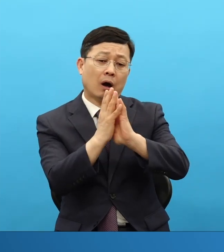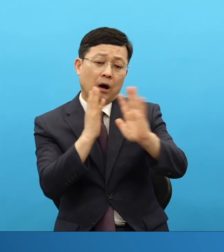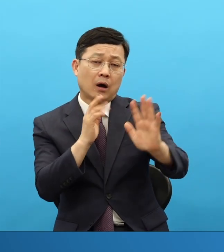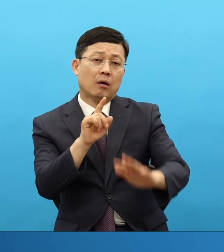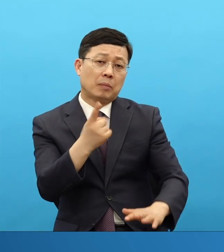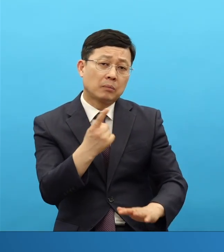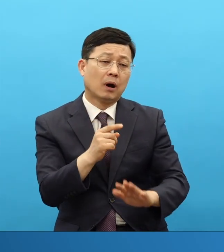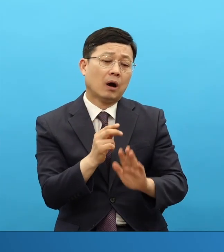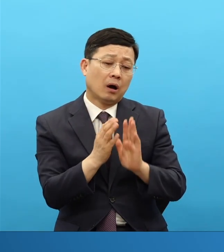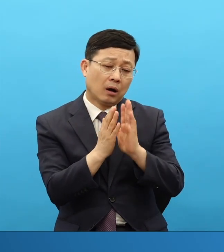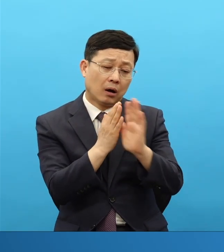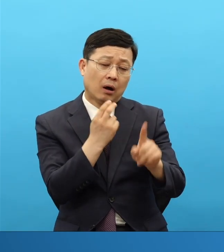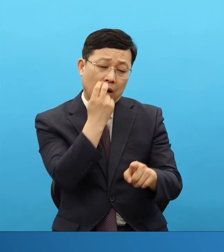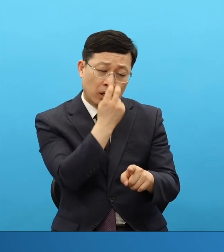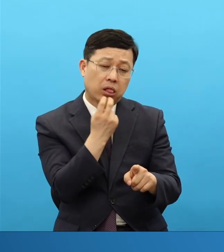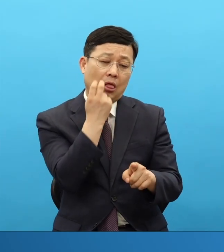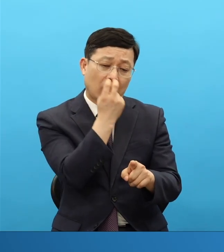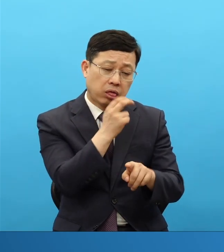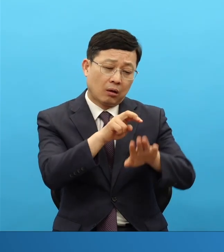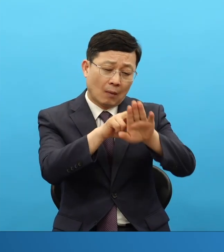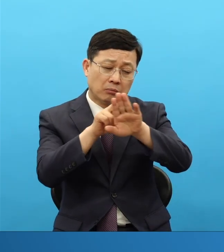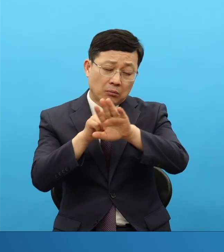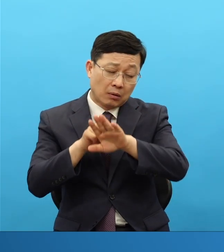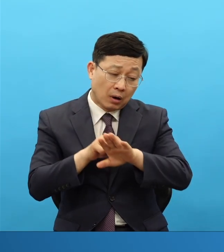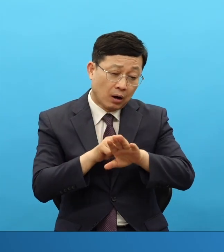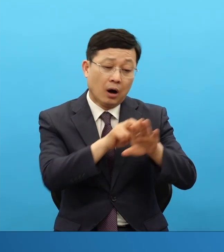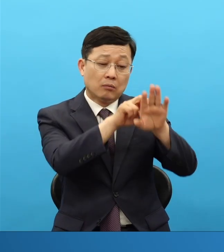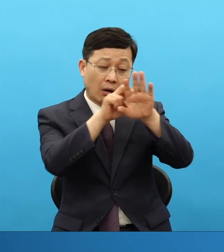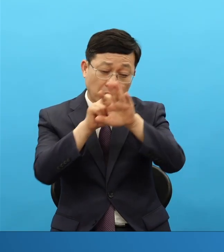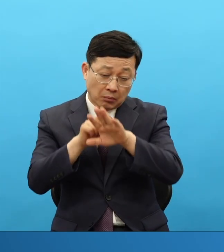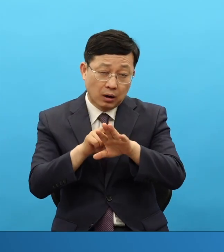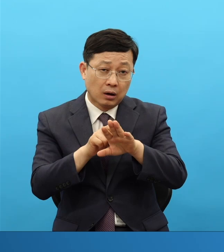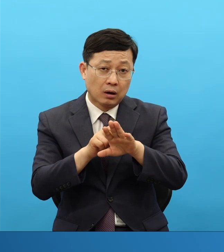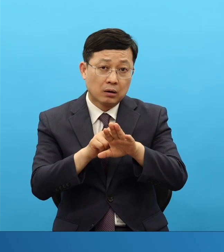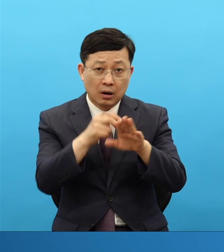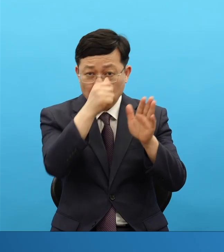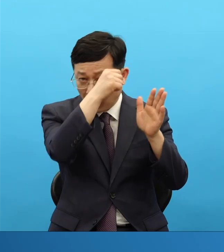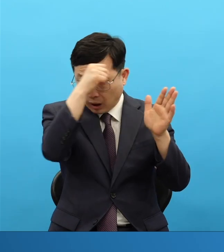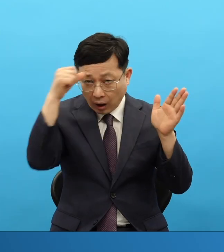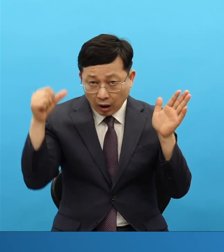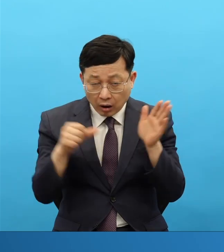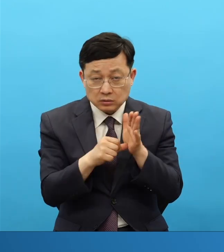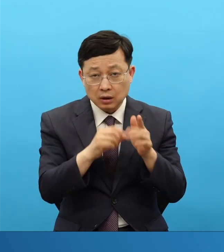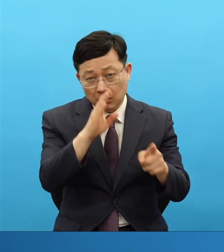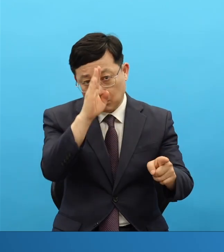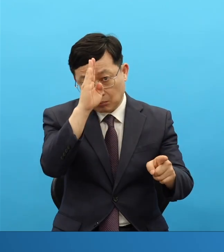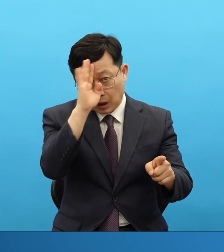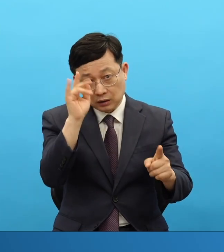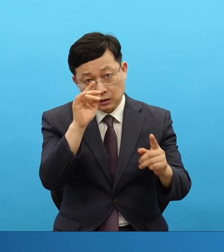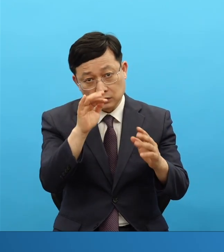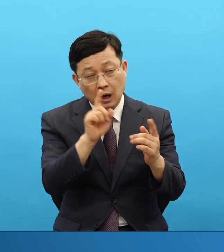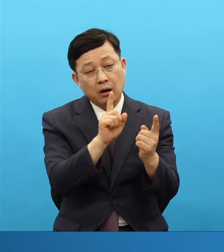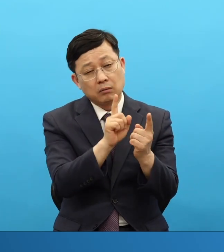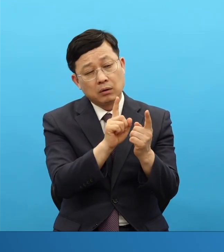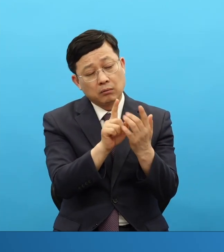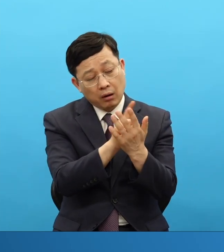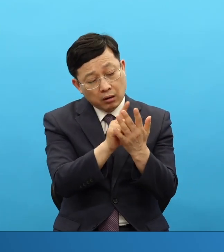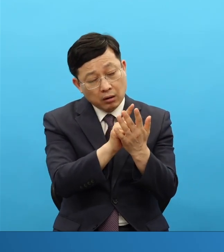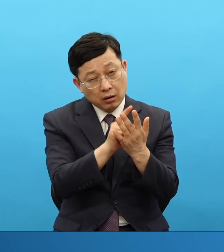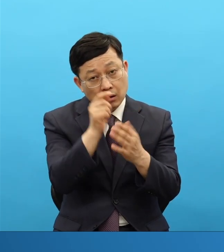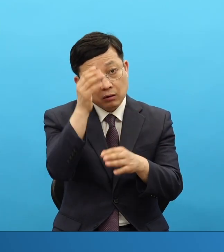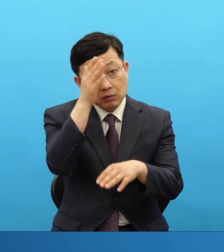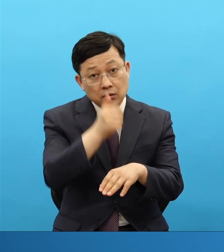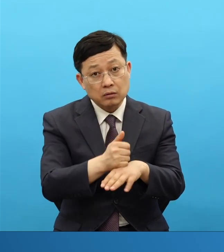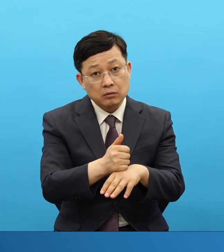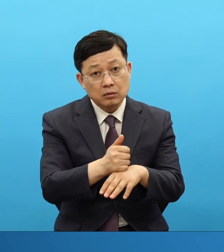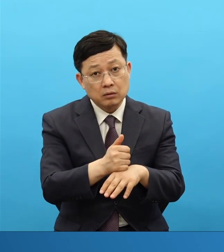자, 이 사람이 평생을 환자들 마치다가 Now these people, these doctors are looking at these patients all day long, 어떻게 their whole 되겠죠? life. What's going to happen?